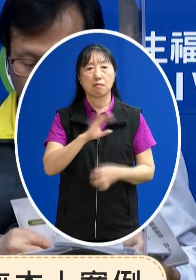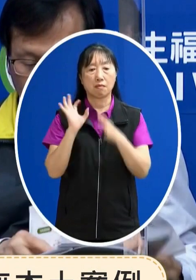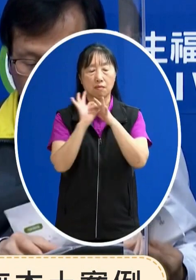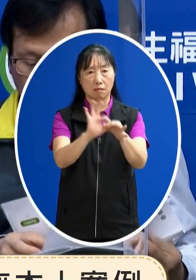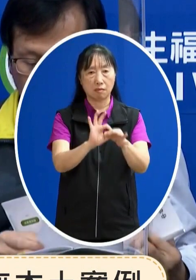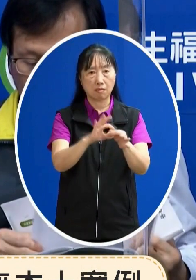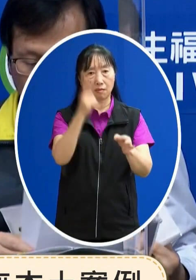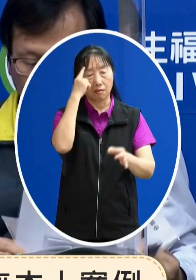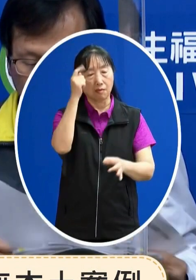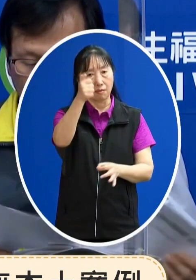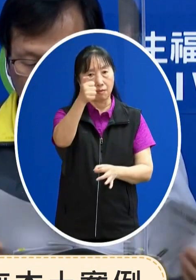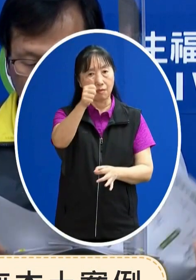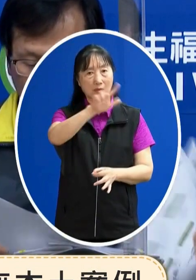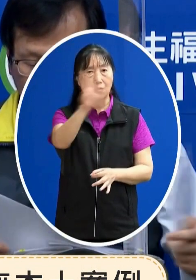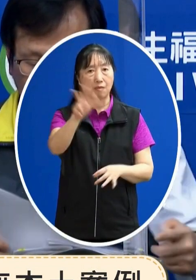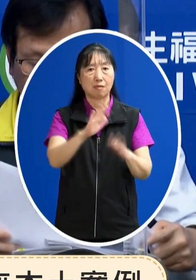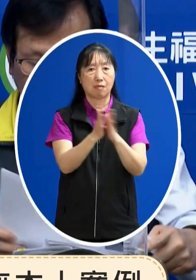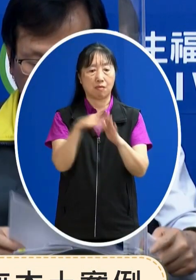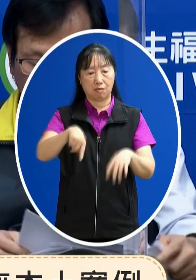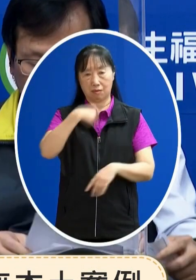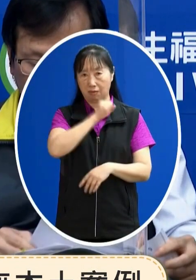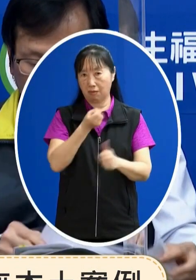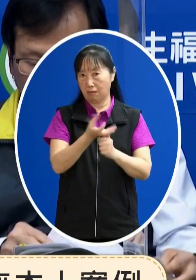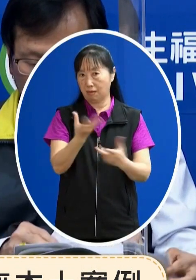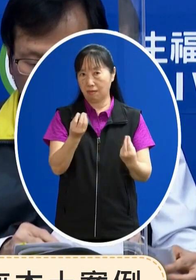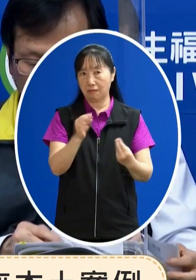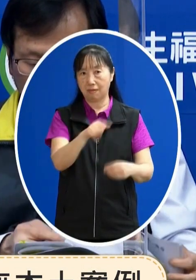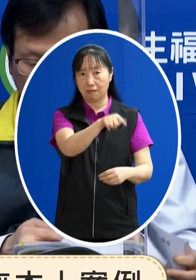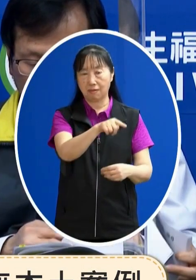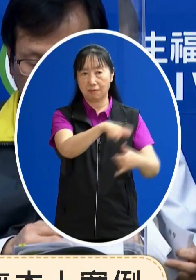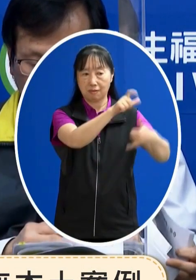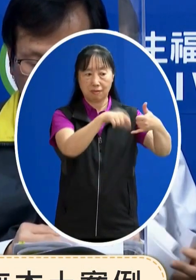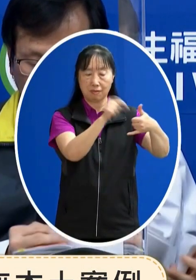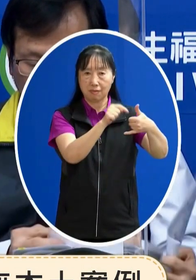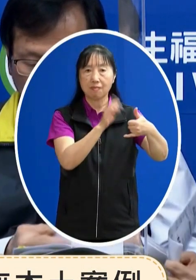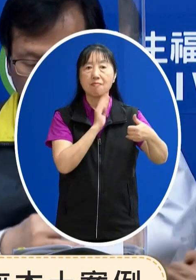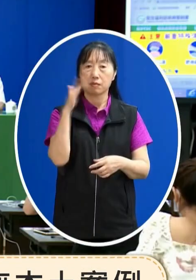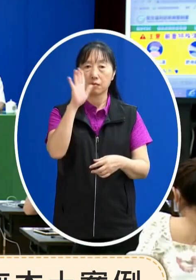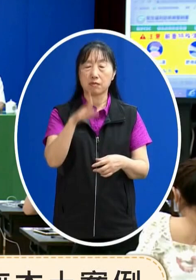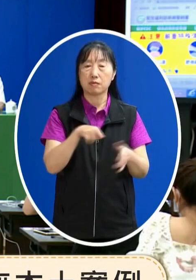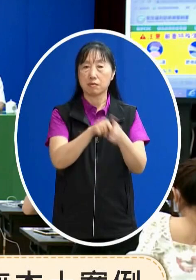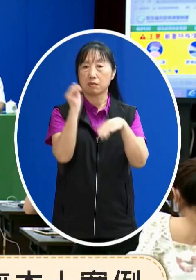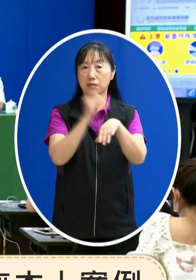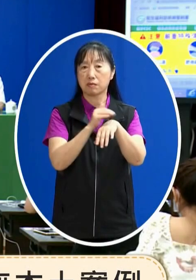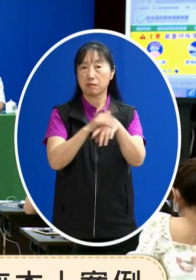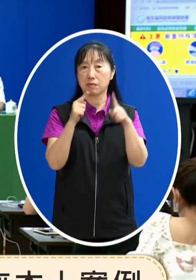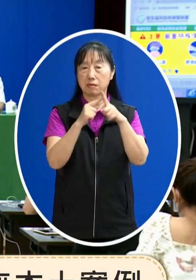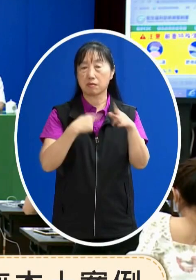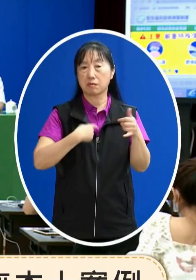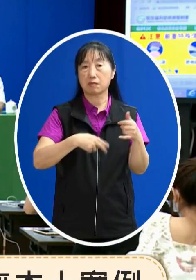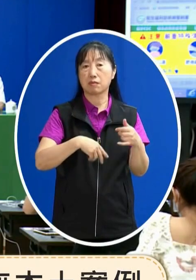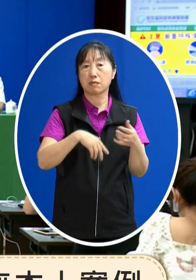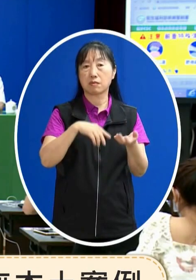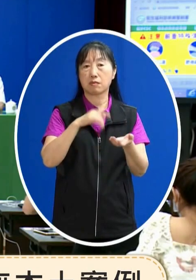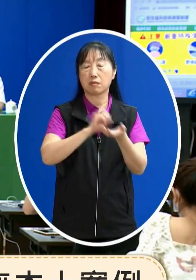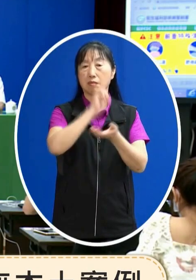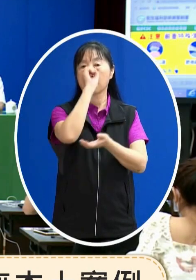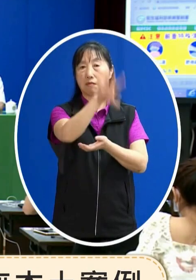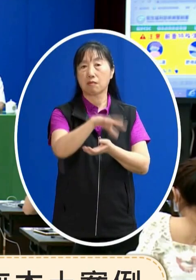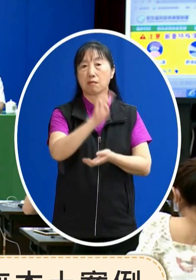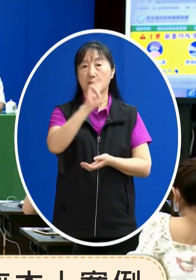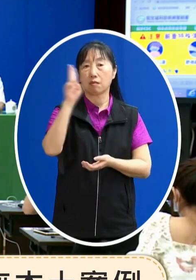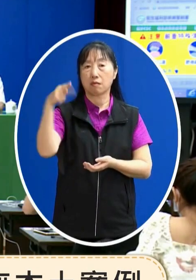是美国出差，5/5/15又出现发烧、流鼻、咽出，还有有皮膜脉动明显的相关征